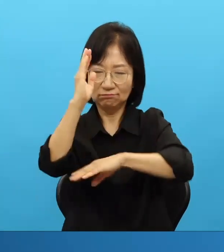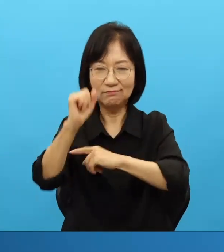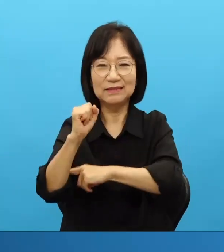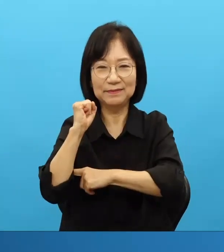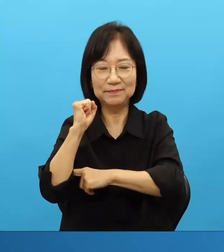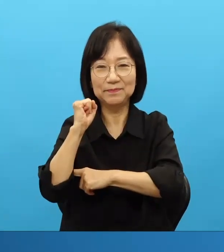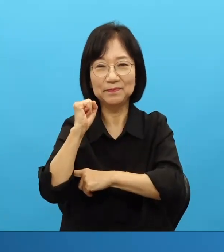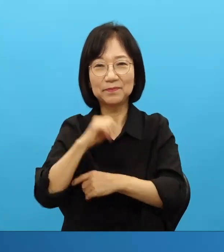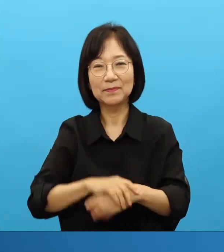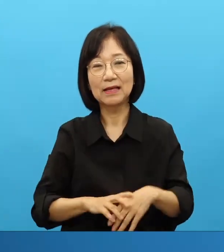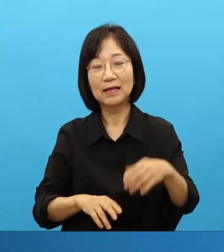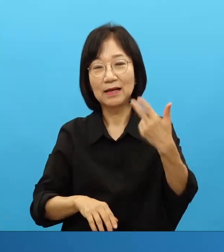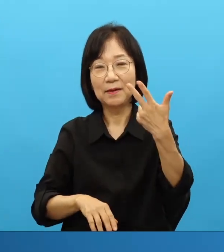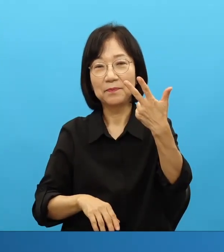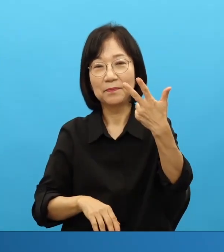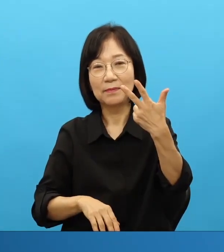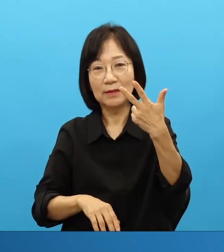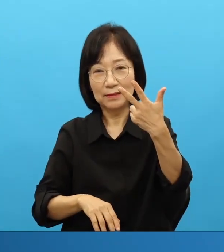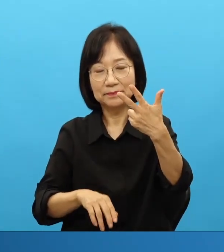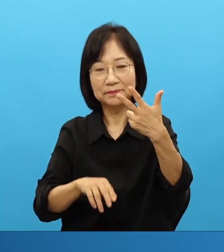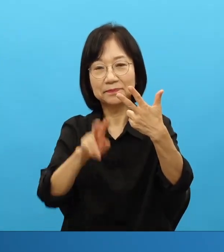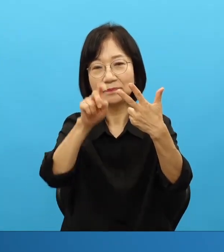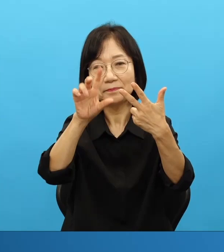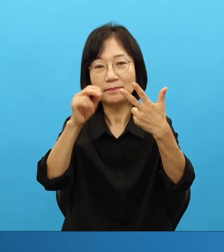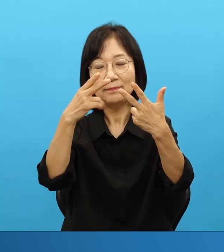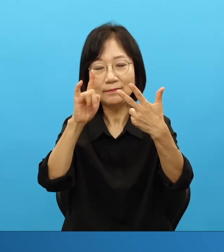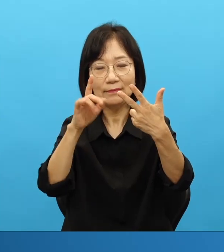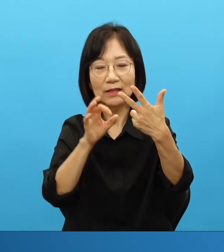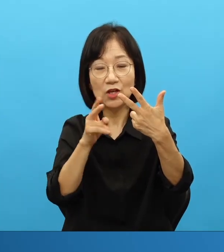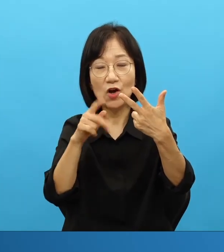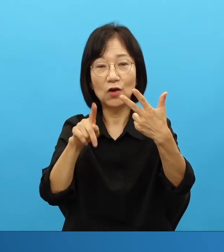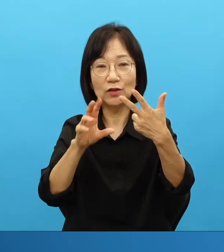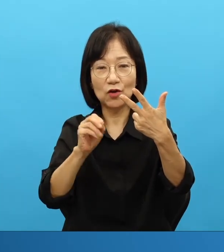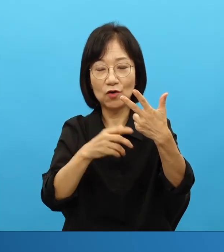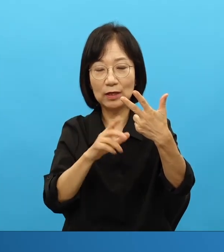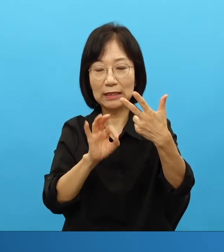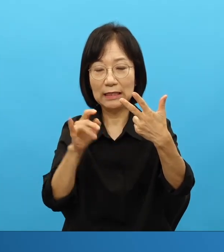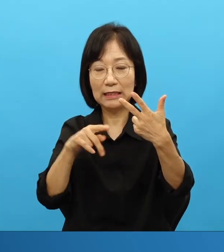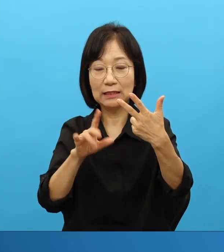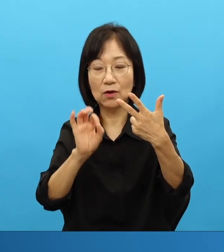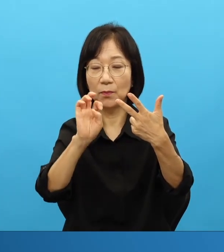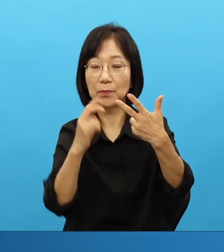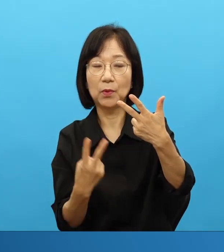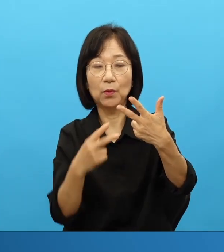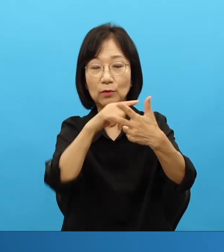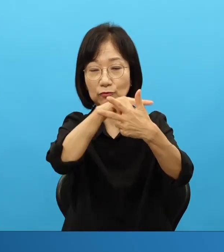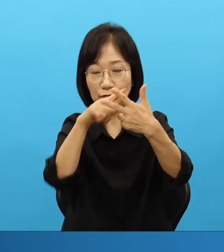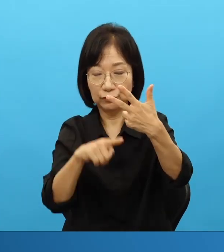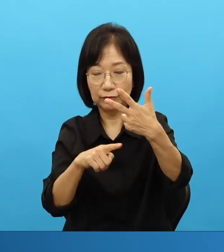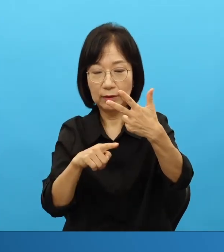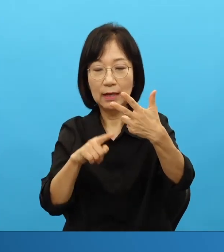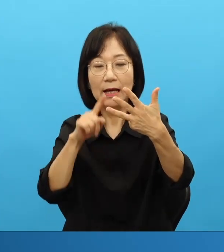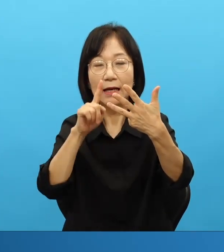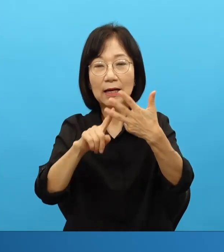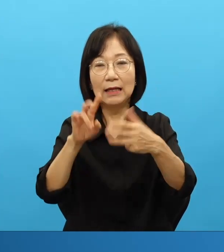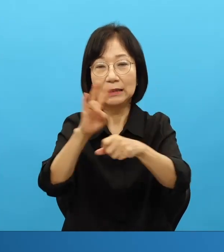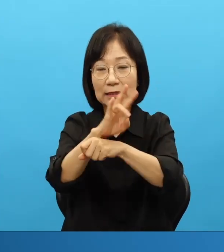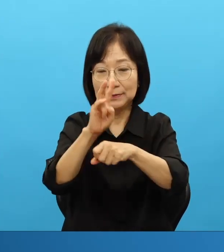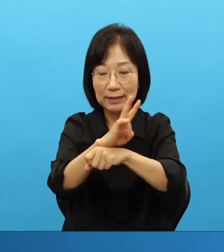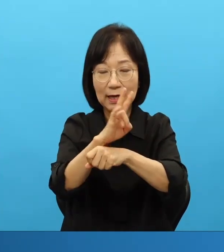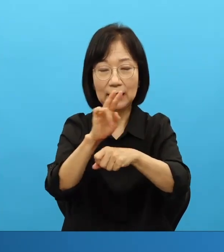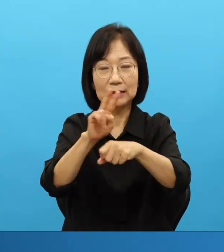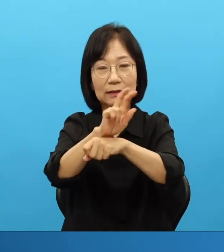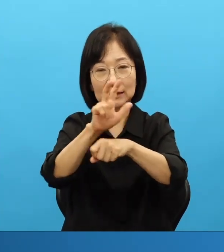7 여정 7 이정표 가지고 기도 행복 24 기도 능력 25 기도